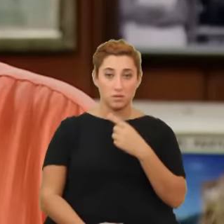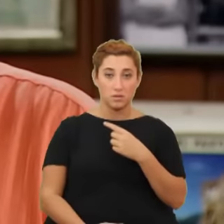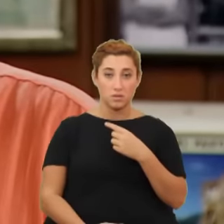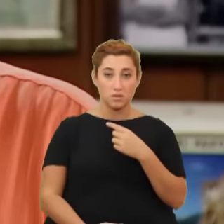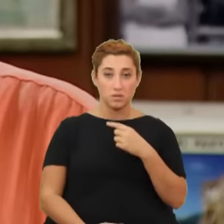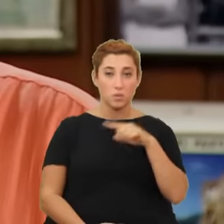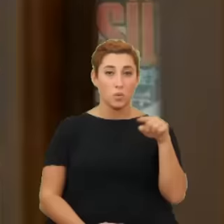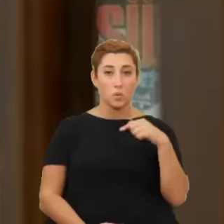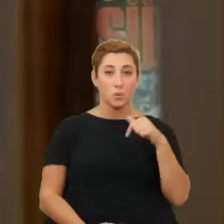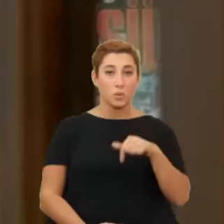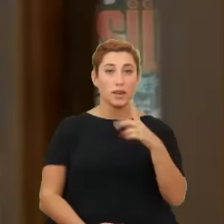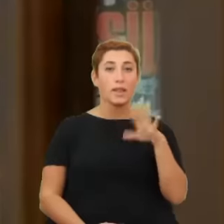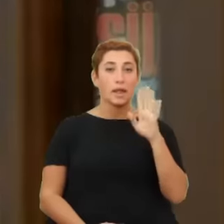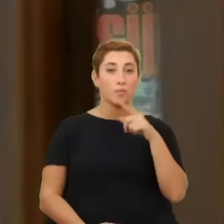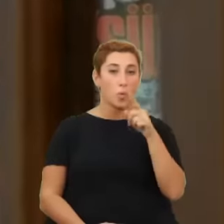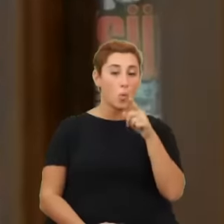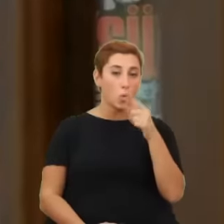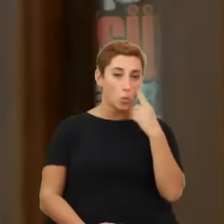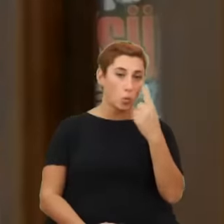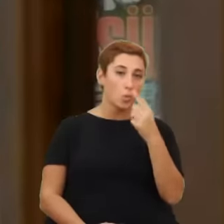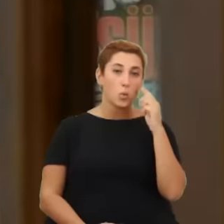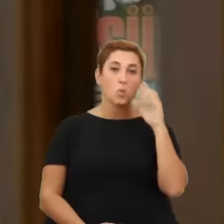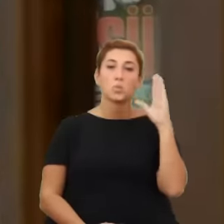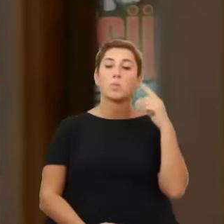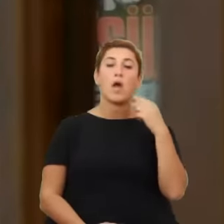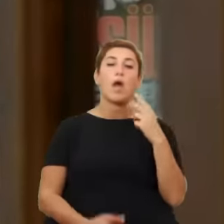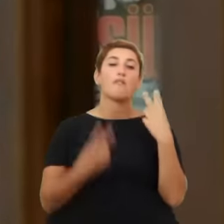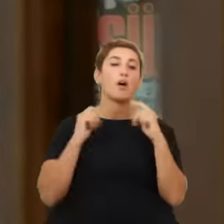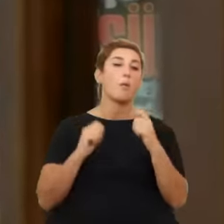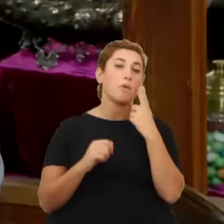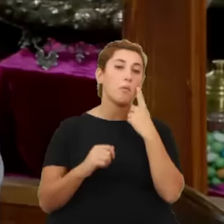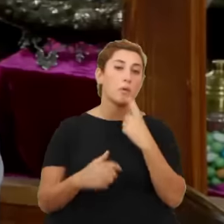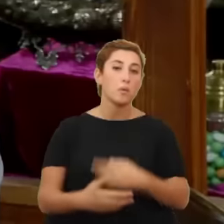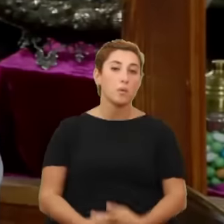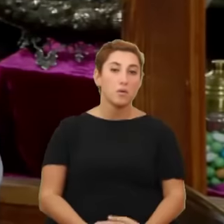Bak. Orada mıyım değil miyim? Onu bile ama umursamıyor.